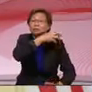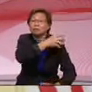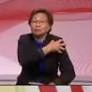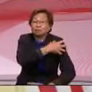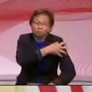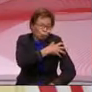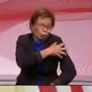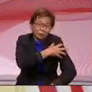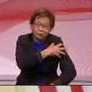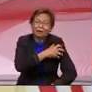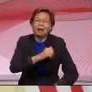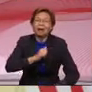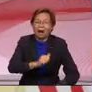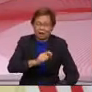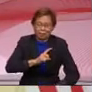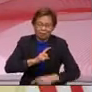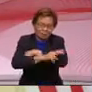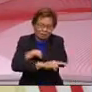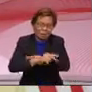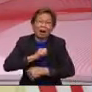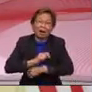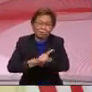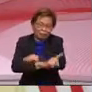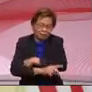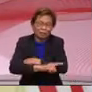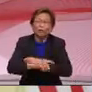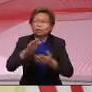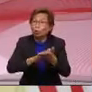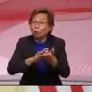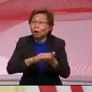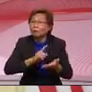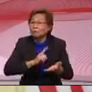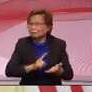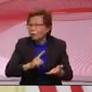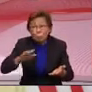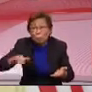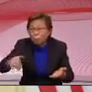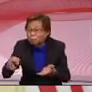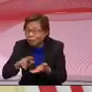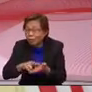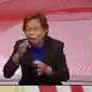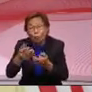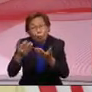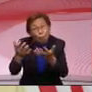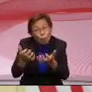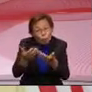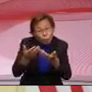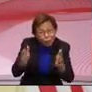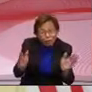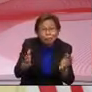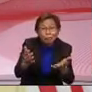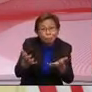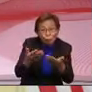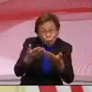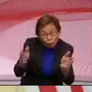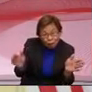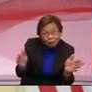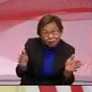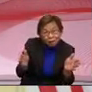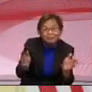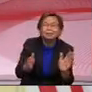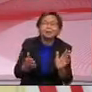saya harap sekolah-sekolah tahfiz yang tidak berdaftar sebelum ini, kalau nak buka, mohonlah